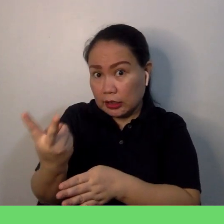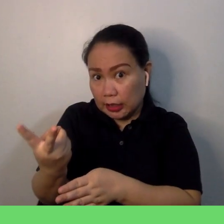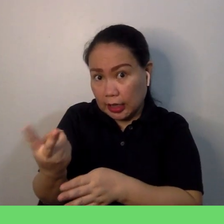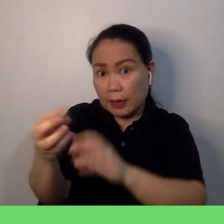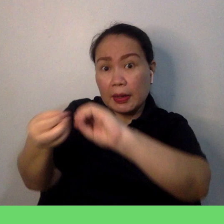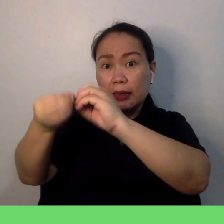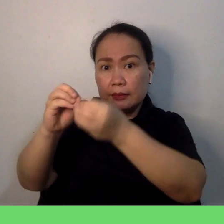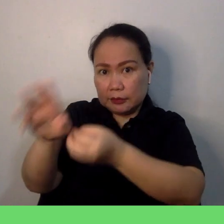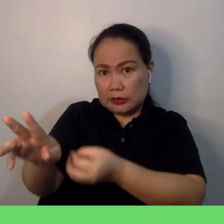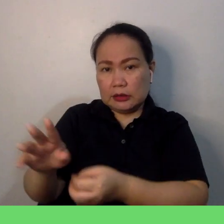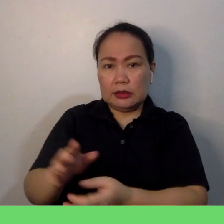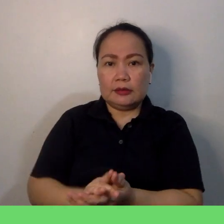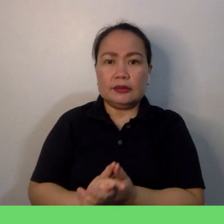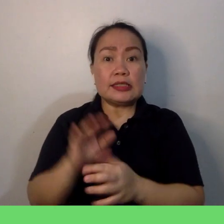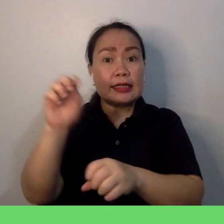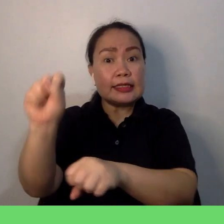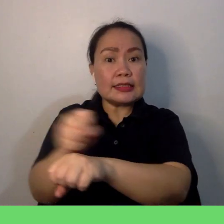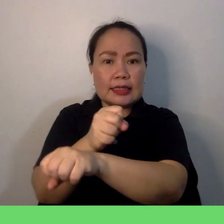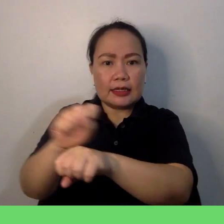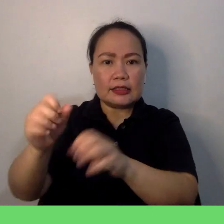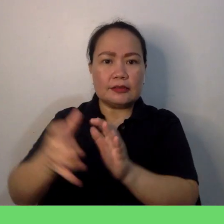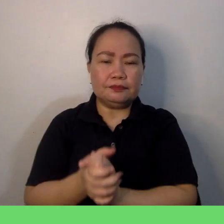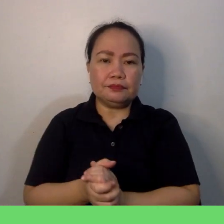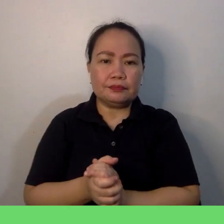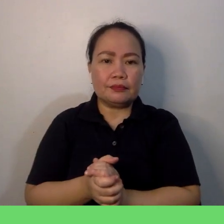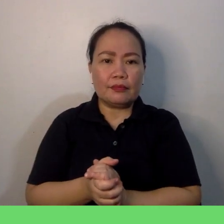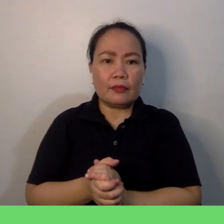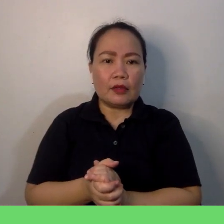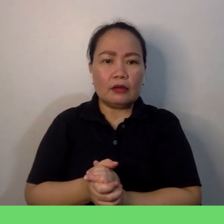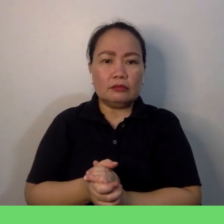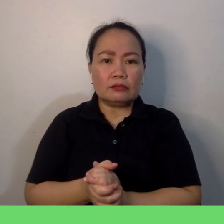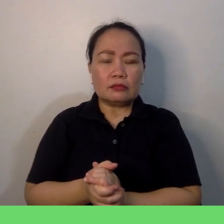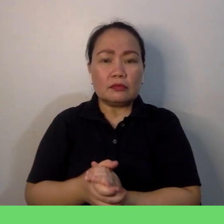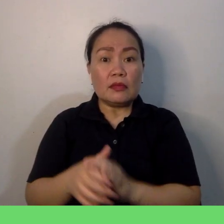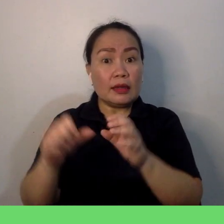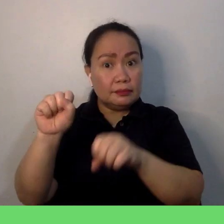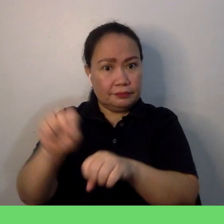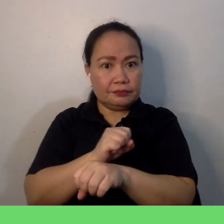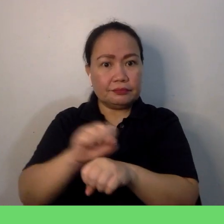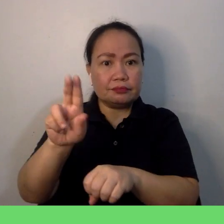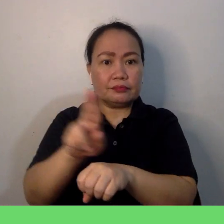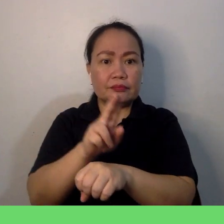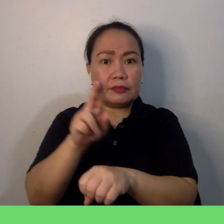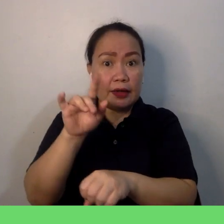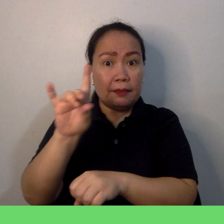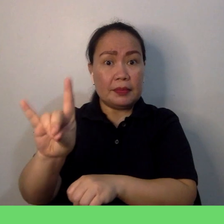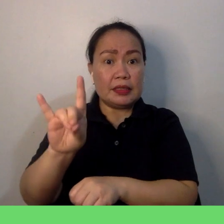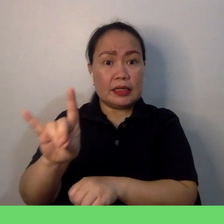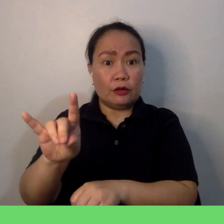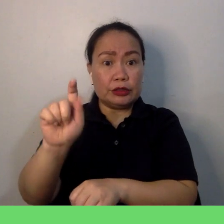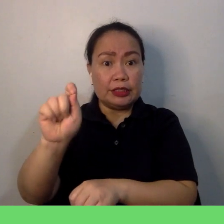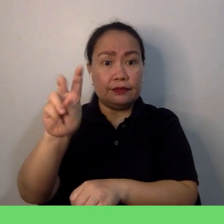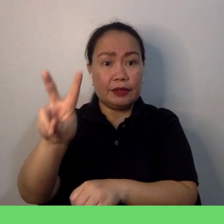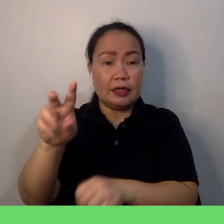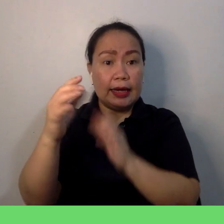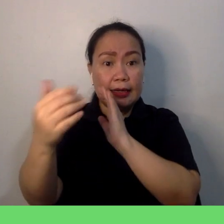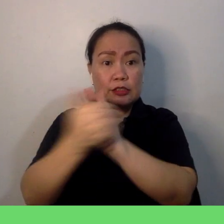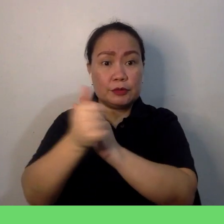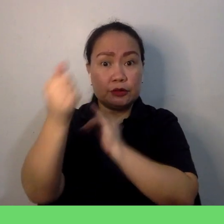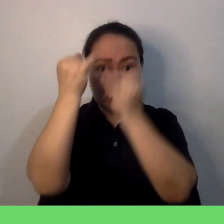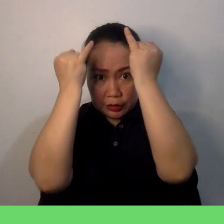nakikita mo. Okay? So statistics is often used by media experts to inform or mislead consumers.